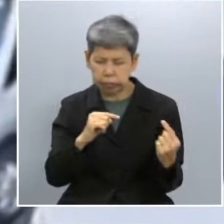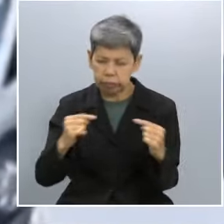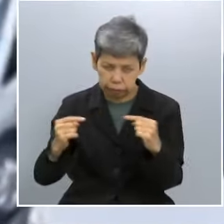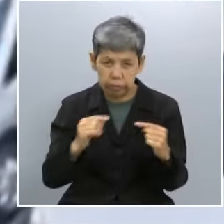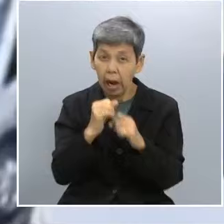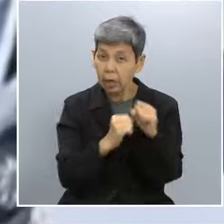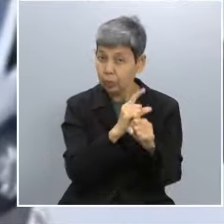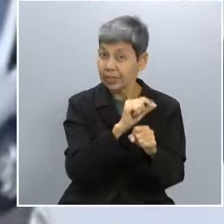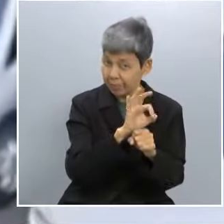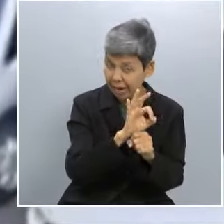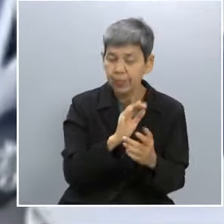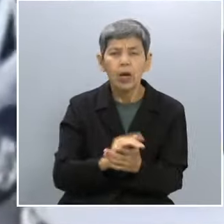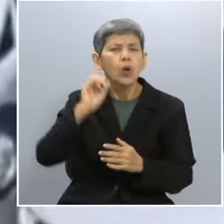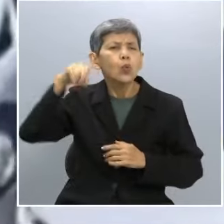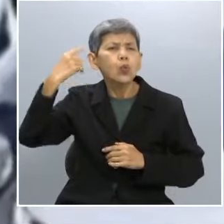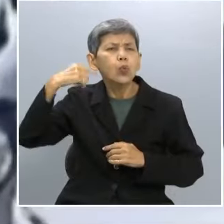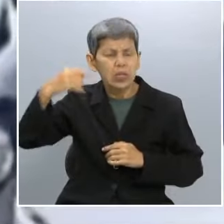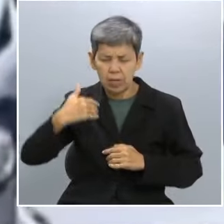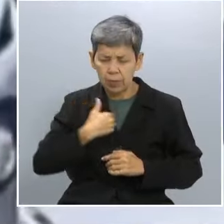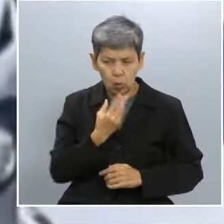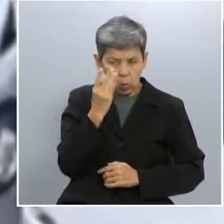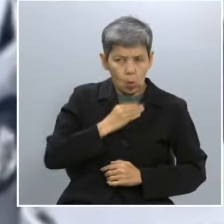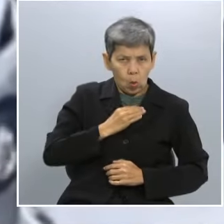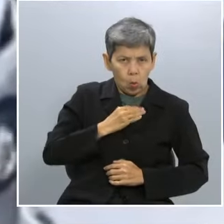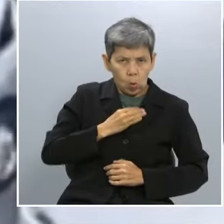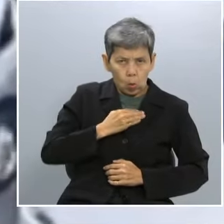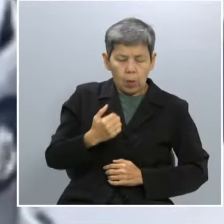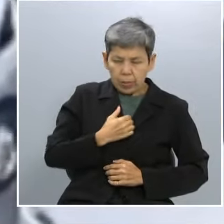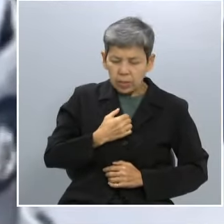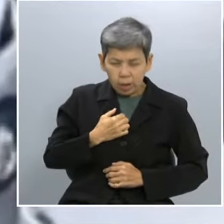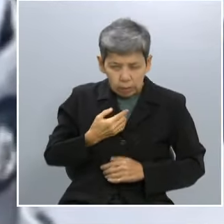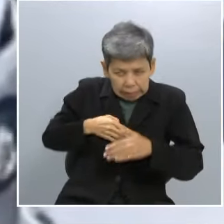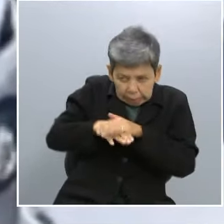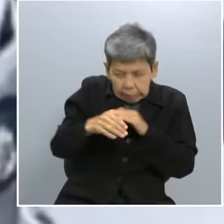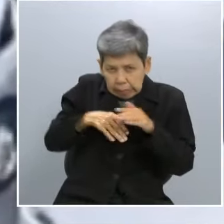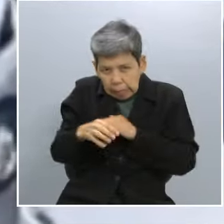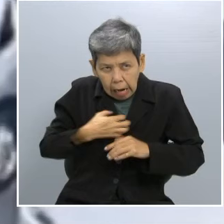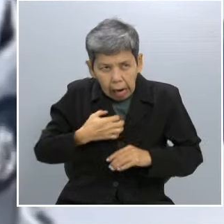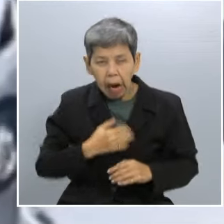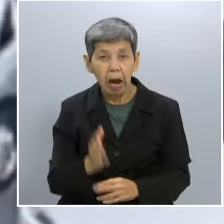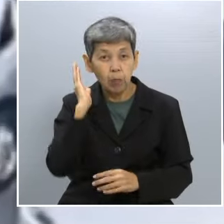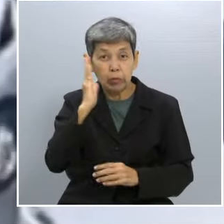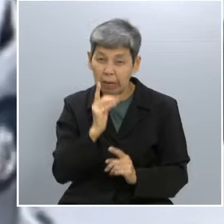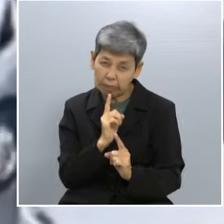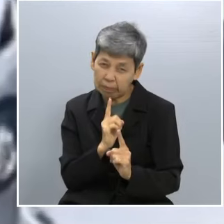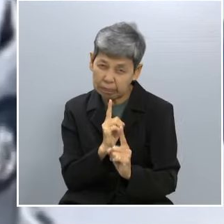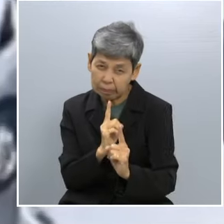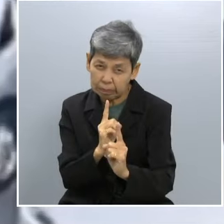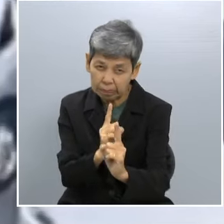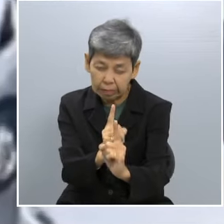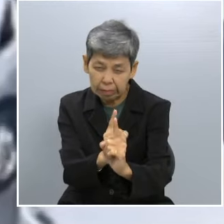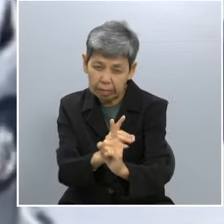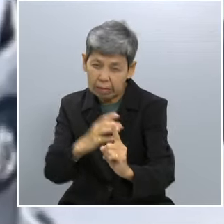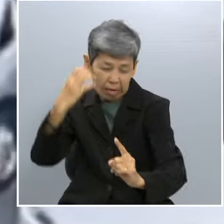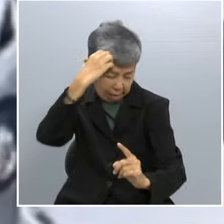อายุ29ปีโดยฮากิเนี่ยนะครับมีท่าทีหวาดกลัวครับแล้วพยายามวิ่งหลบหนีปรากฏว่านายอารยะเองเนี่ยก็วิ่งตามไปทำร้าย